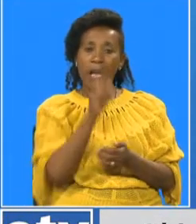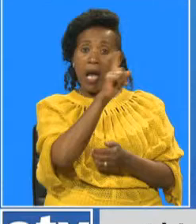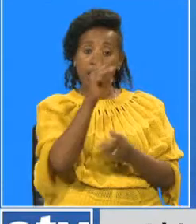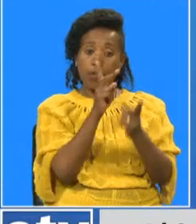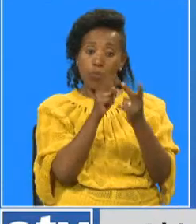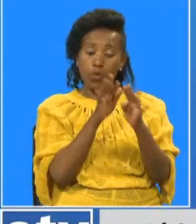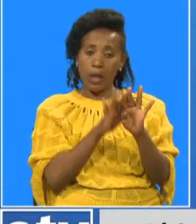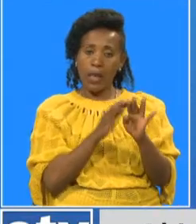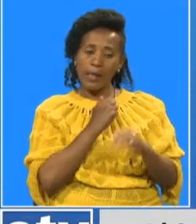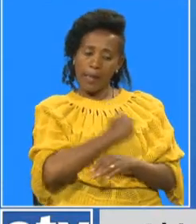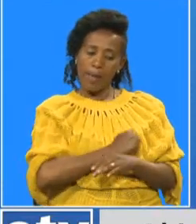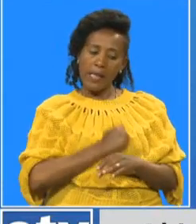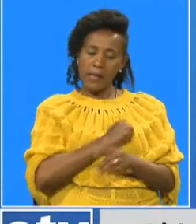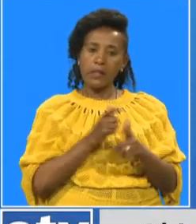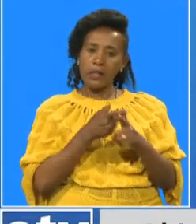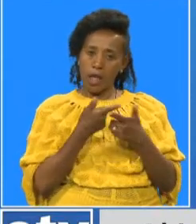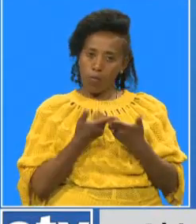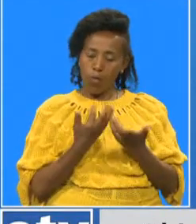አንዳንድ ቦታ ላይ የሚያሳዝን ደግሞ